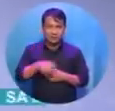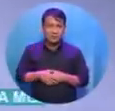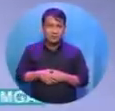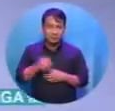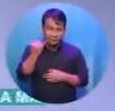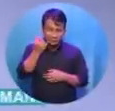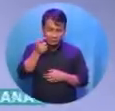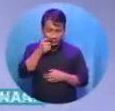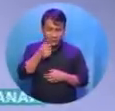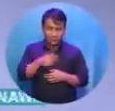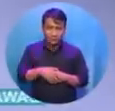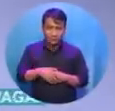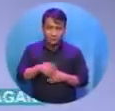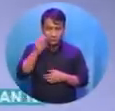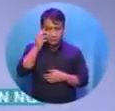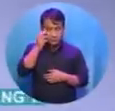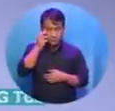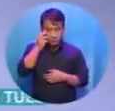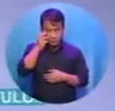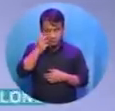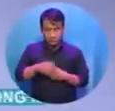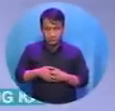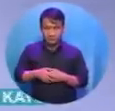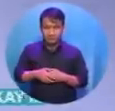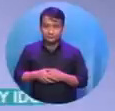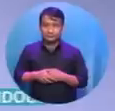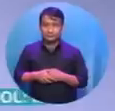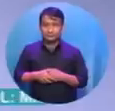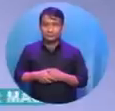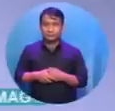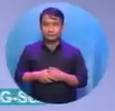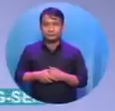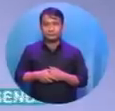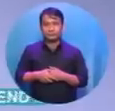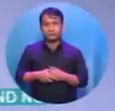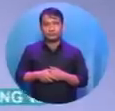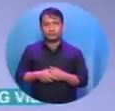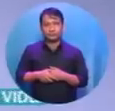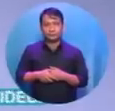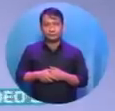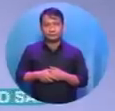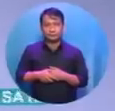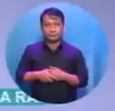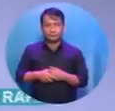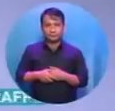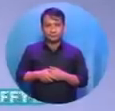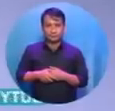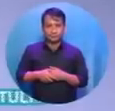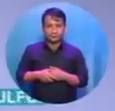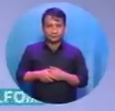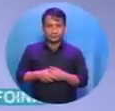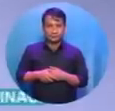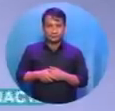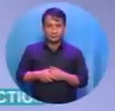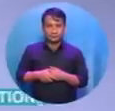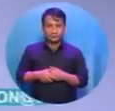Jackie Lou! Uy! Nagluluto si Jackie Lou. Hello, Jackie Lou! Naku